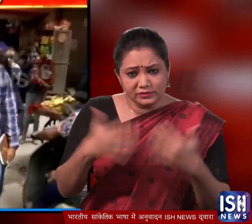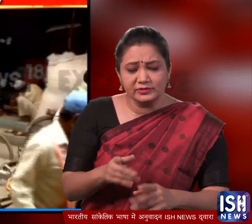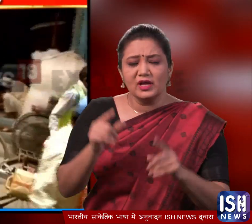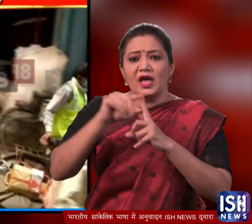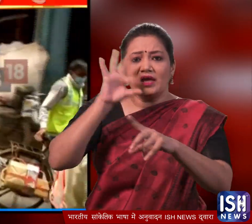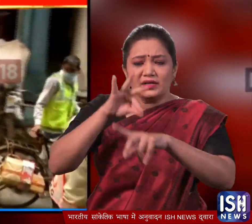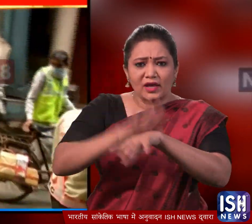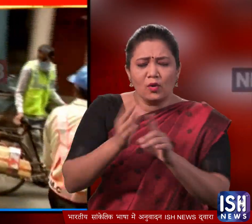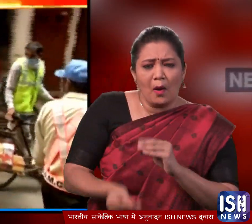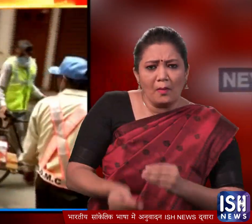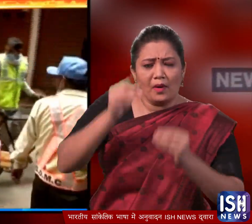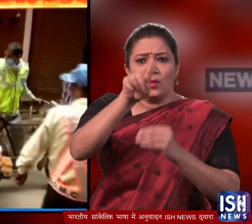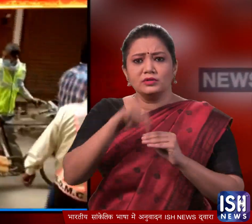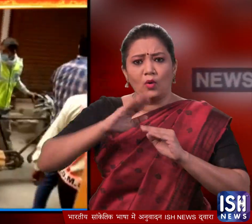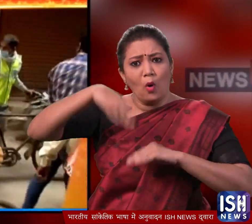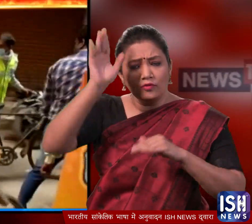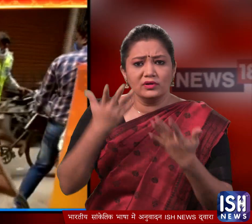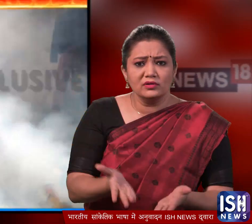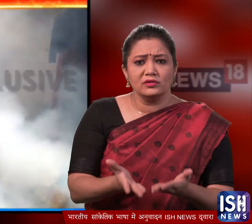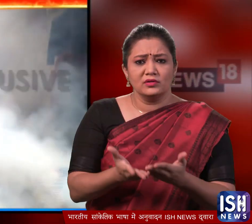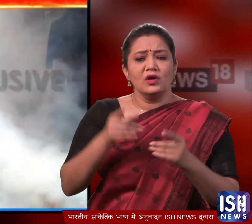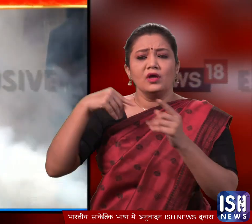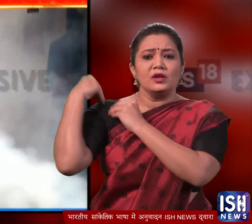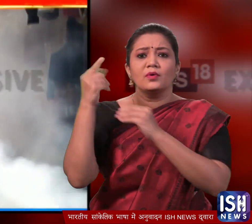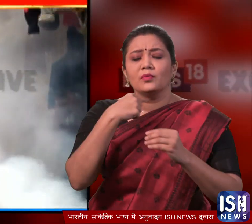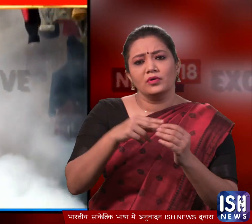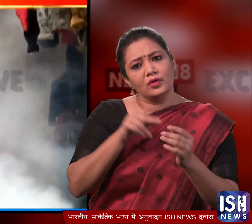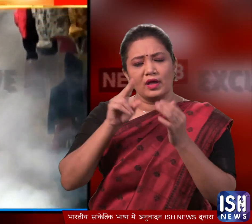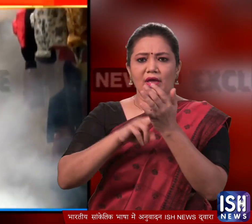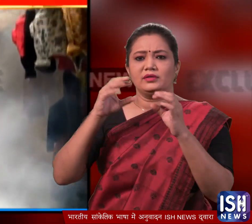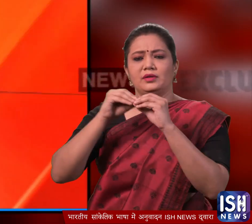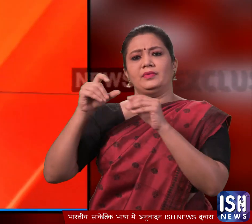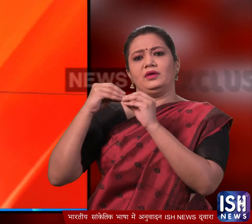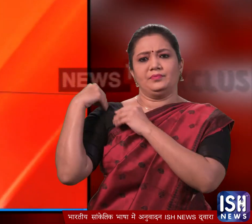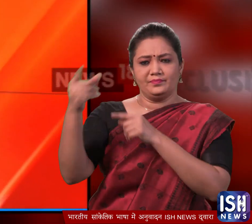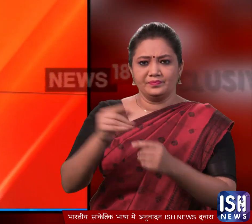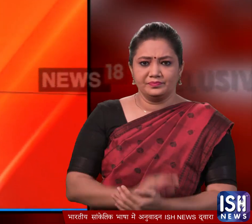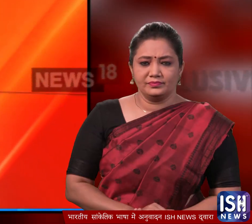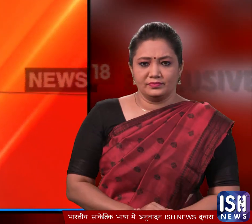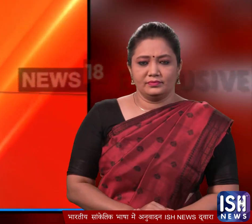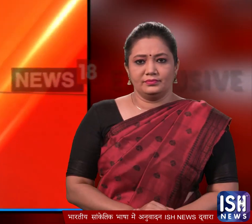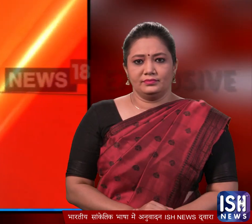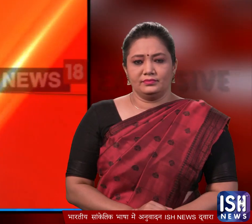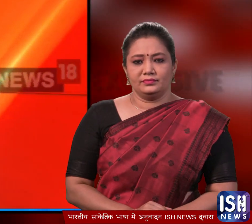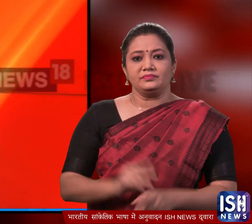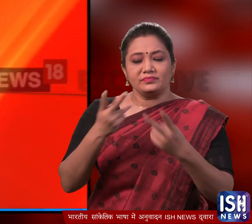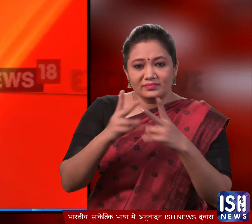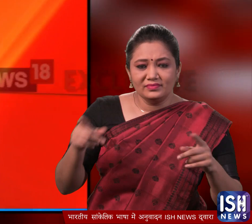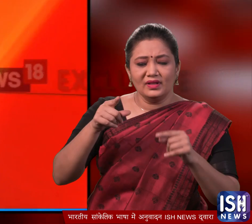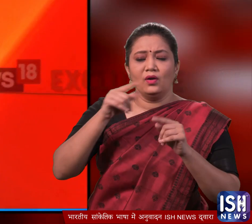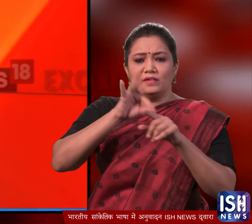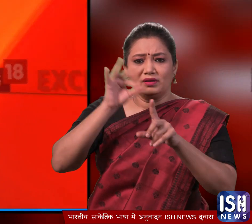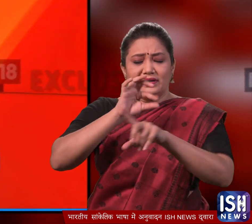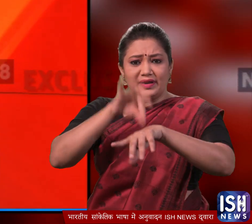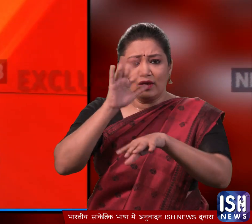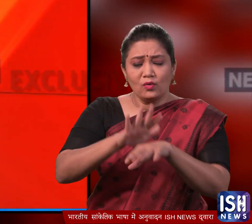में डेंगू के मरीजों की संख्या 1000 से ज्यादा होने का कसूरवार एमसीडी को ठहराया। सौभाग्य की बात यह कि दिल्ली में जितने लोग डेंगू की चपेट में